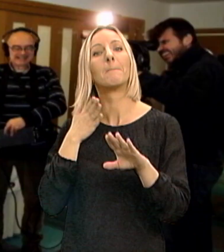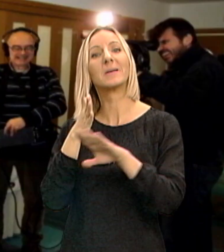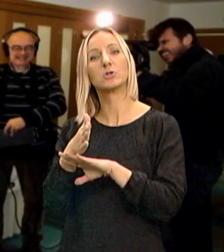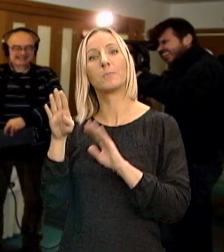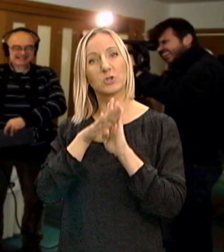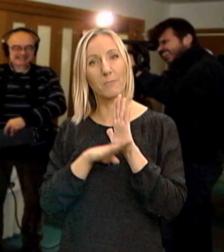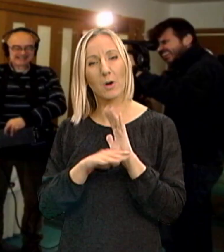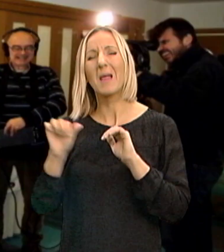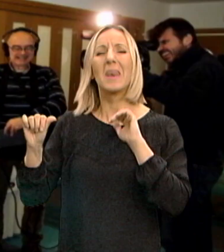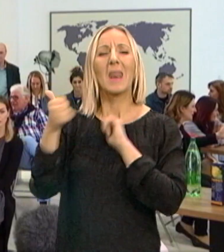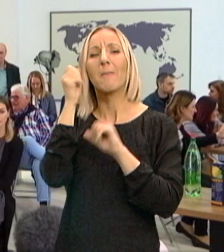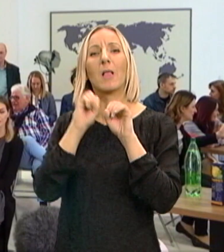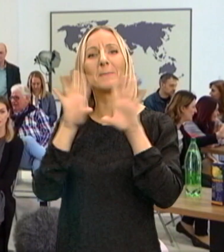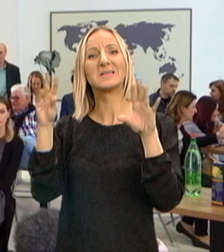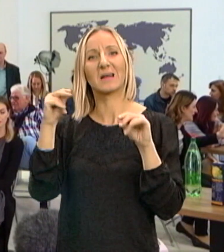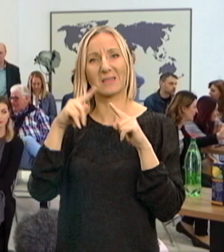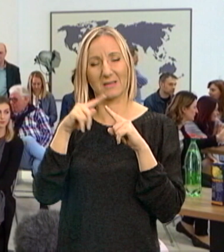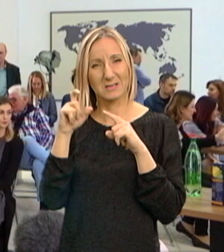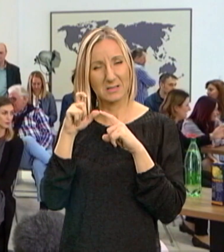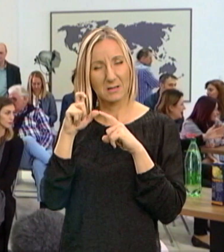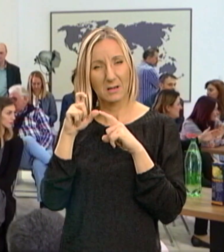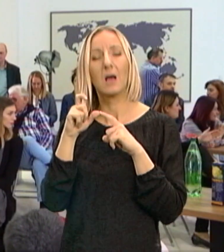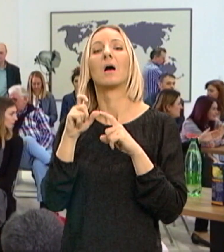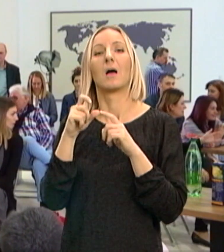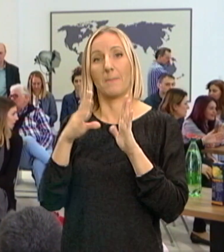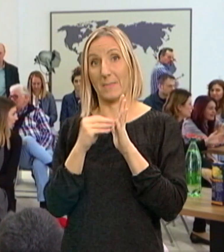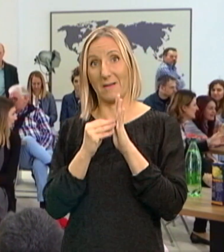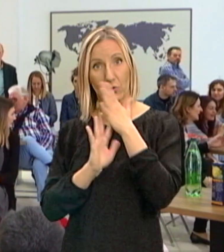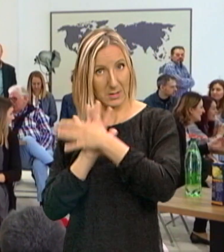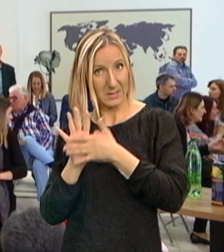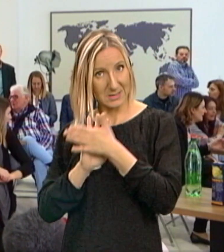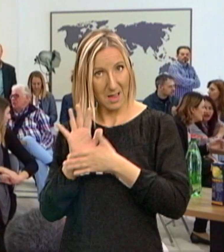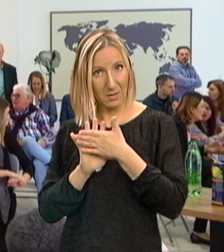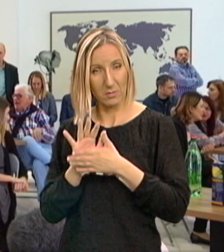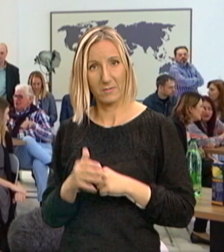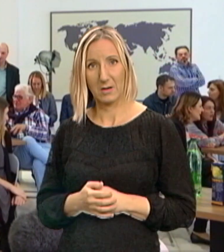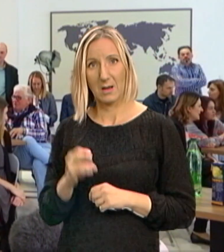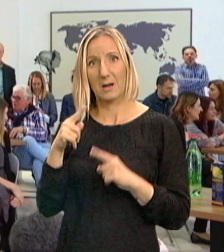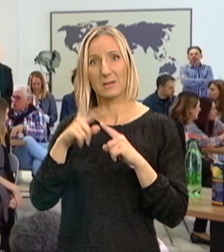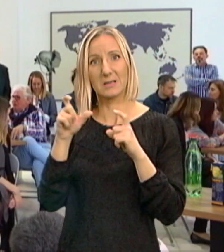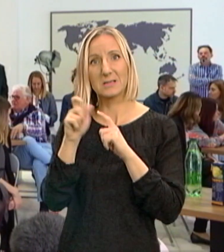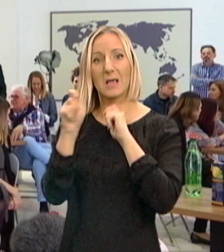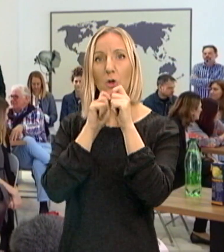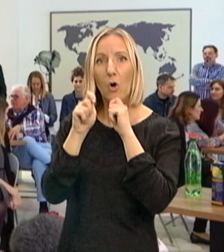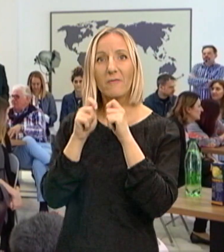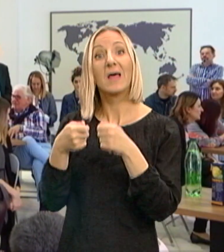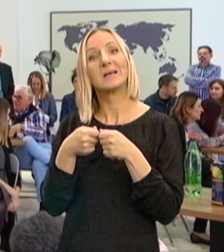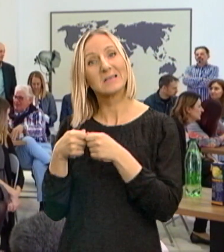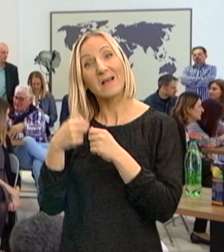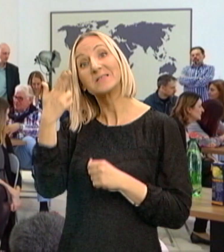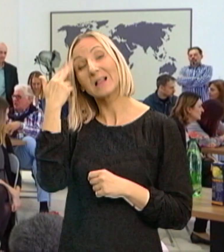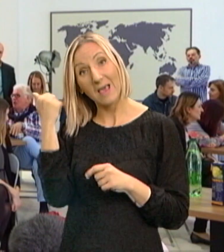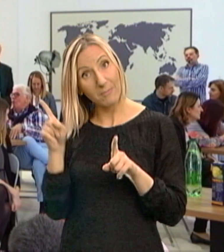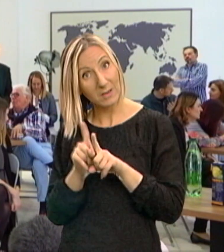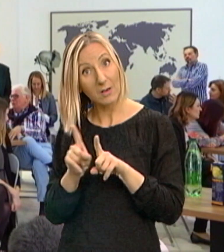gde se najbolje emisije RTS-a prevode na znakovni jezik. RTS se dogovara sa Savezom slepih da